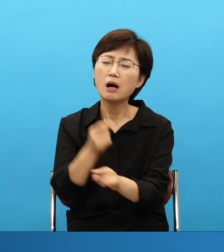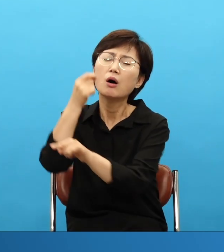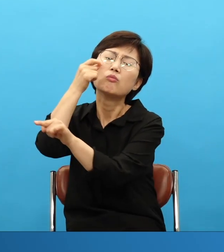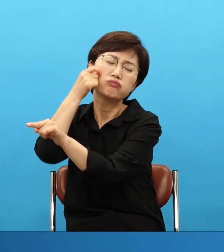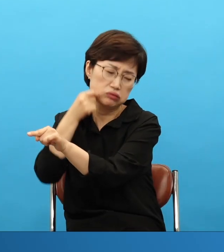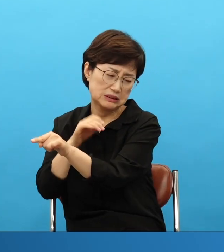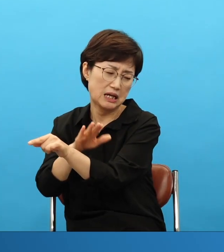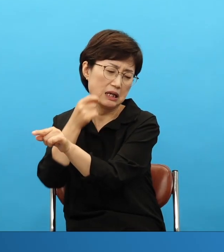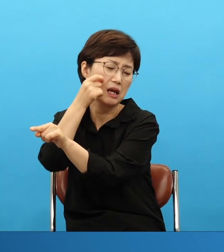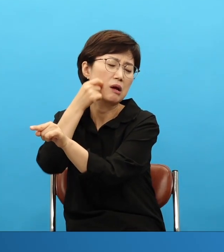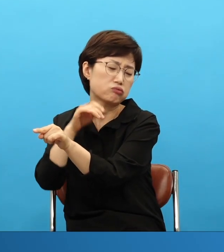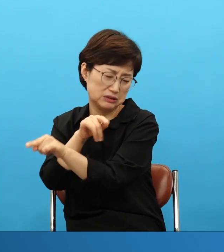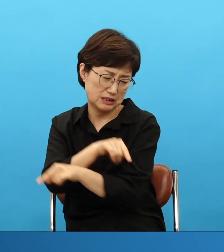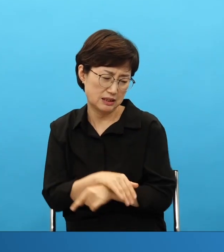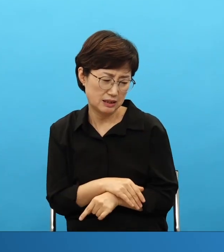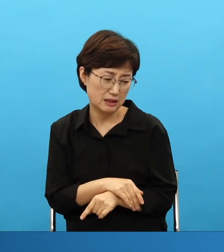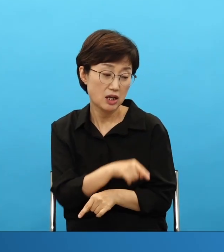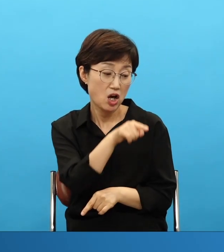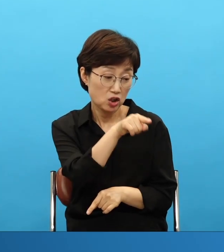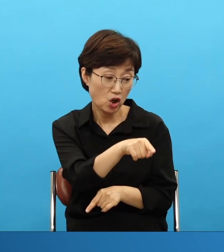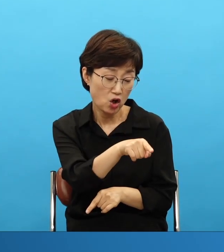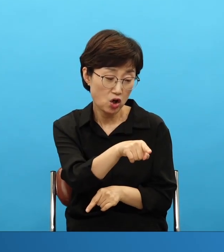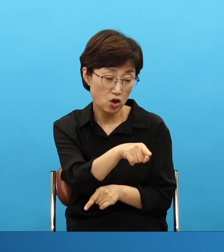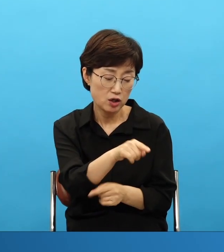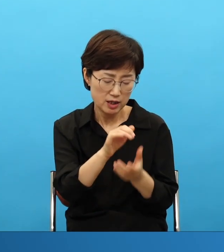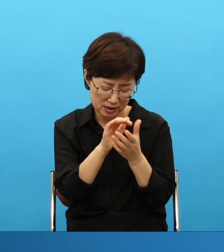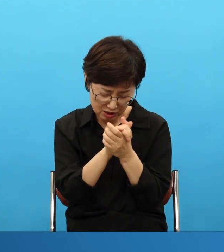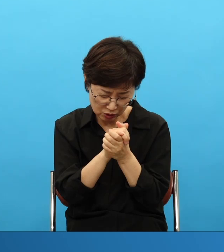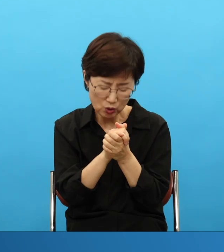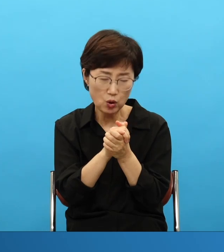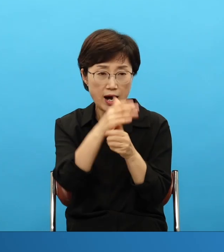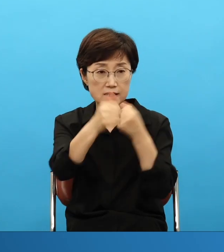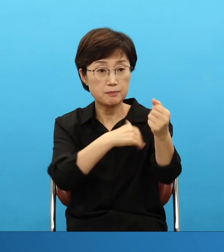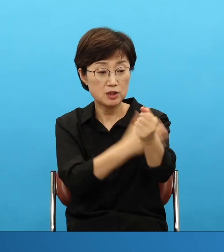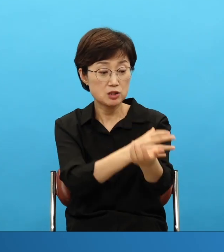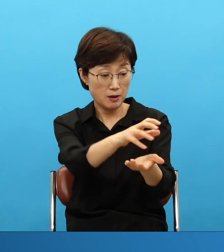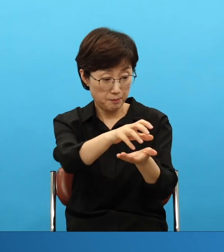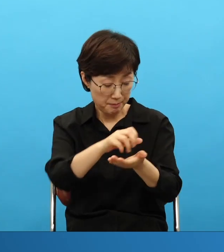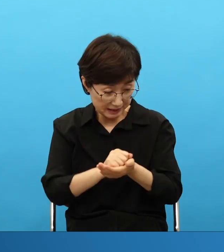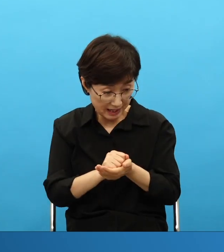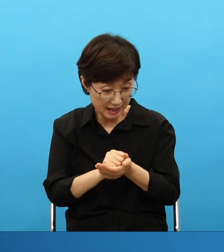안되지네 집을 천국으로 믿는거다 하나님의